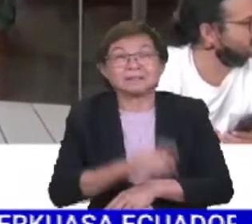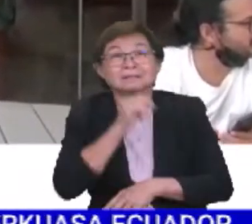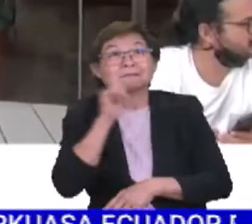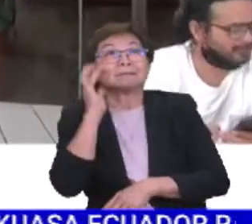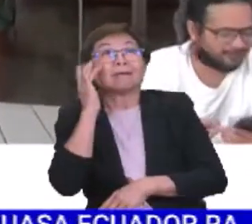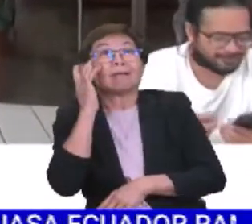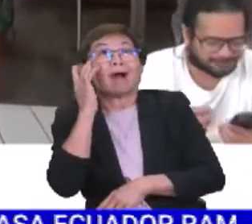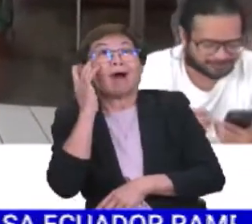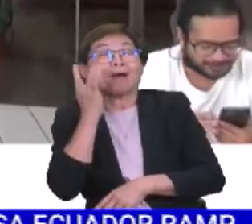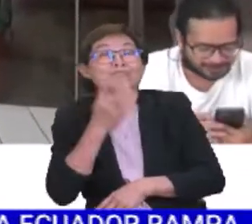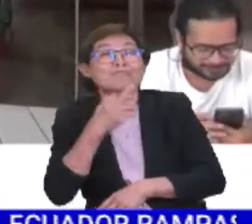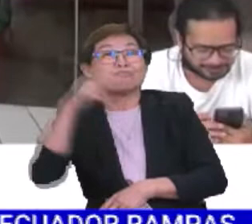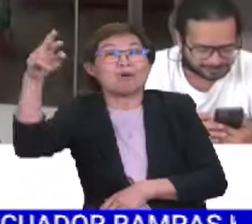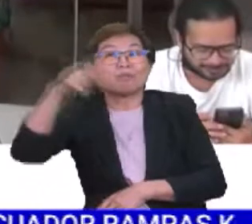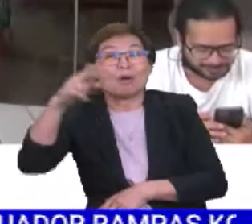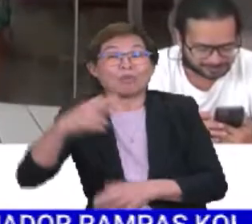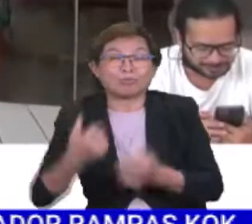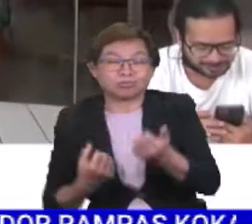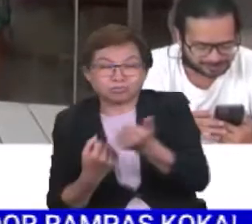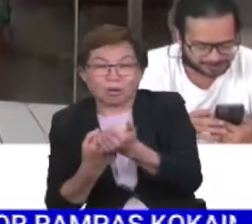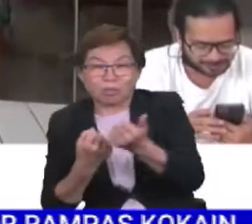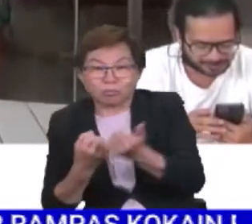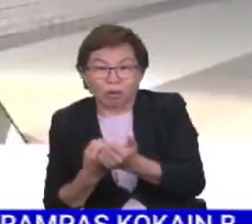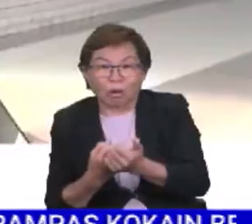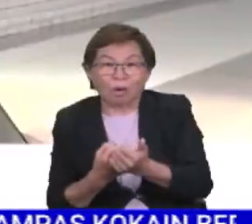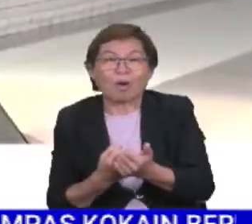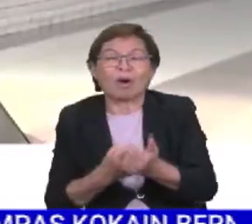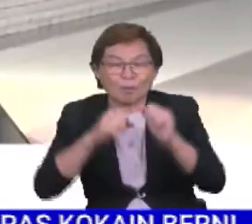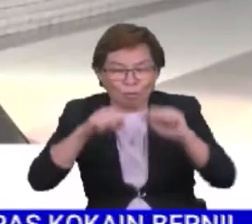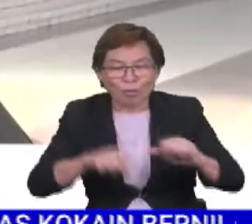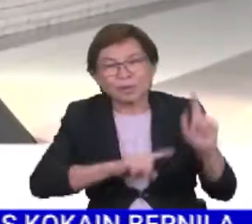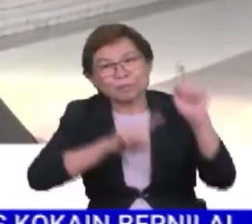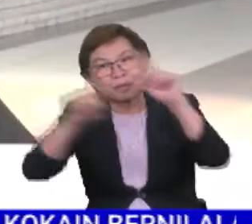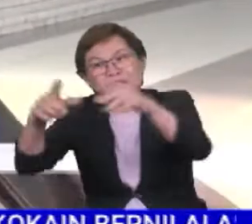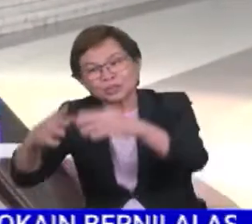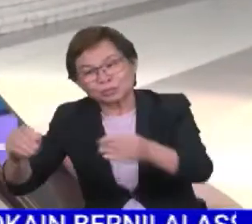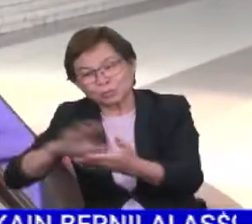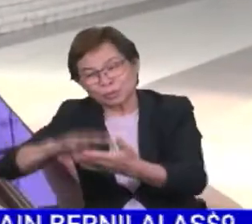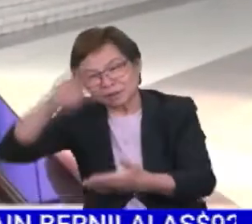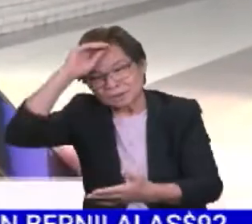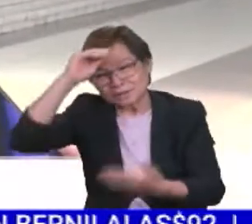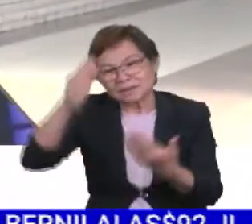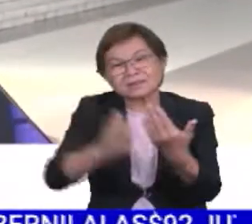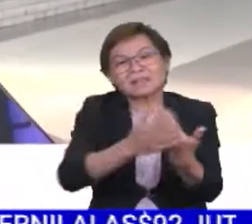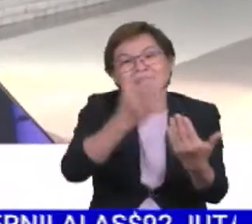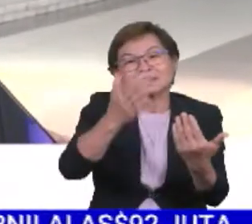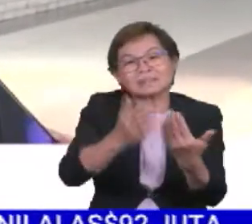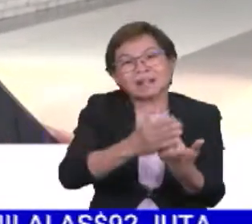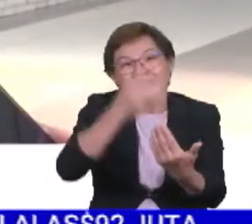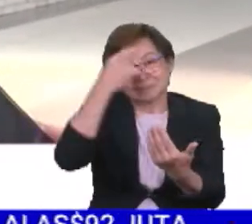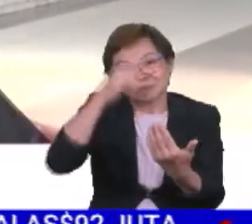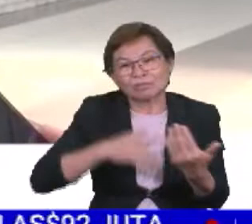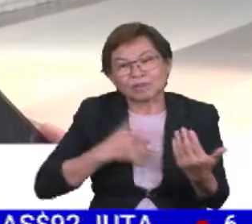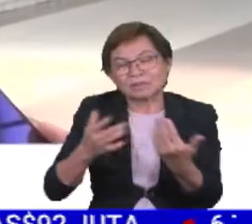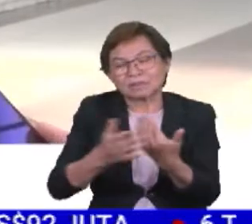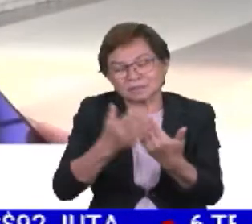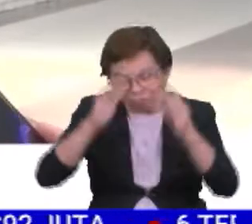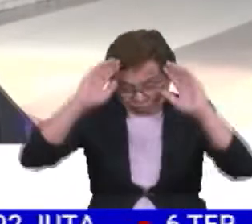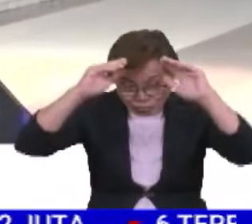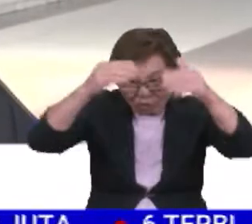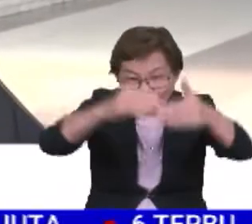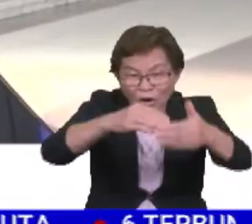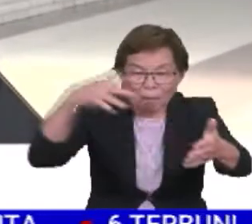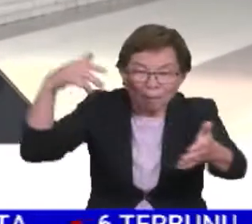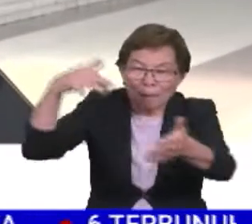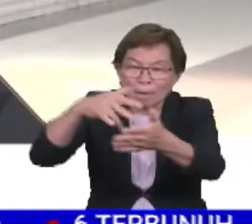tajaan kepadanya sedangkan mendapat gaji pun Syaikh senang untuk sayup Lagi fokus terhadap